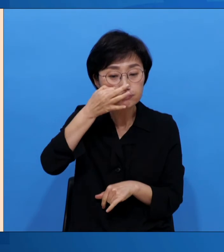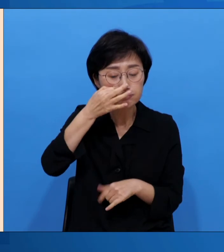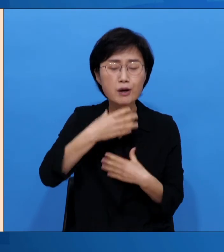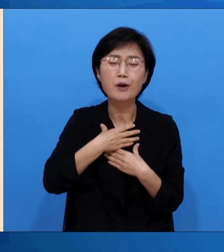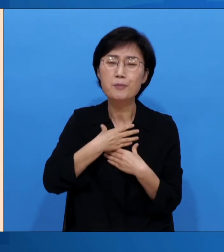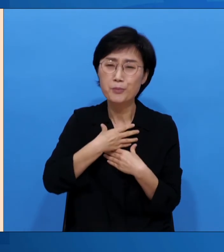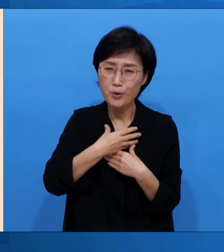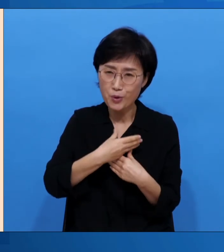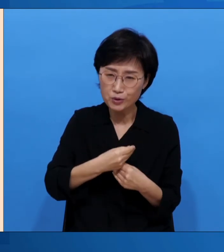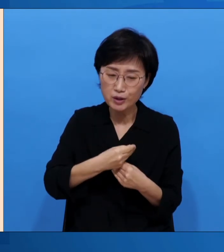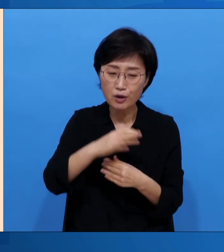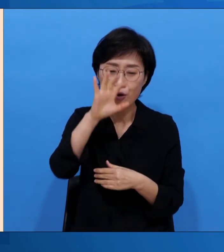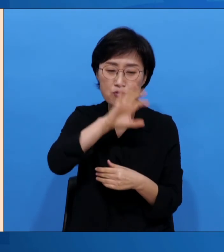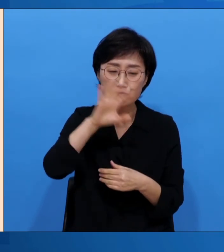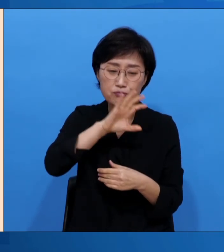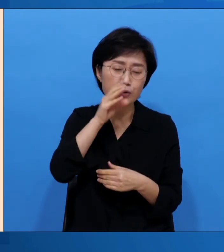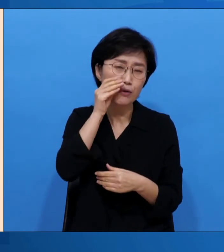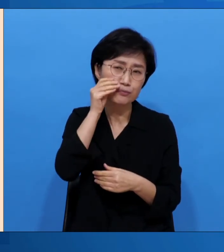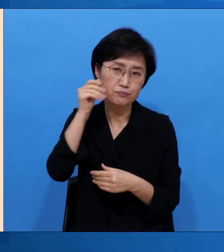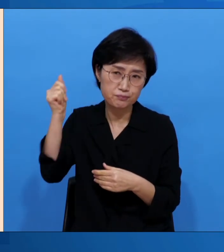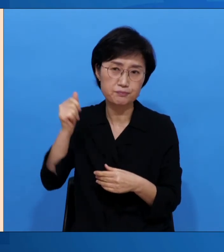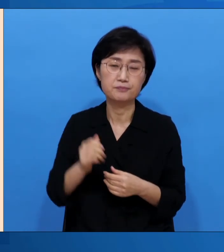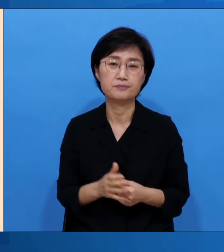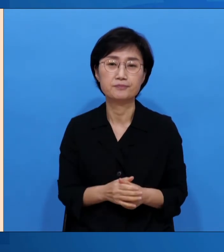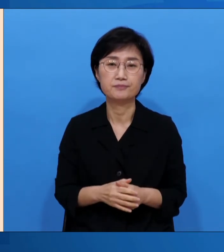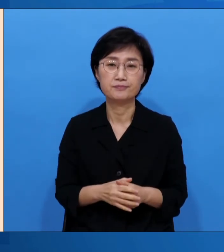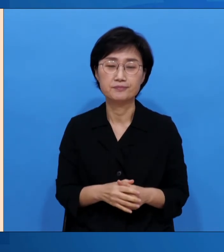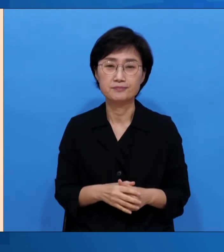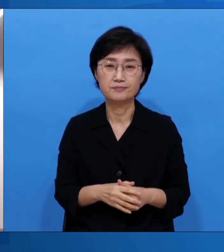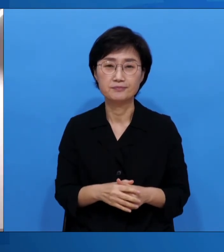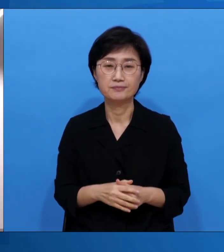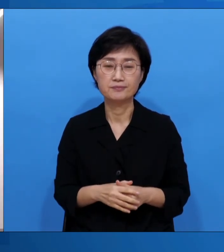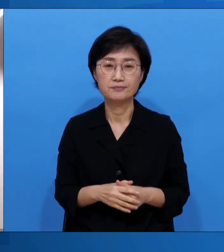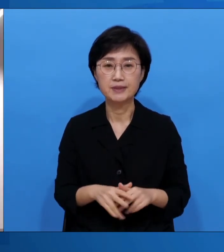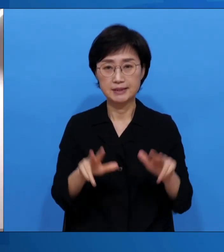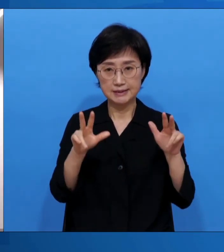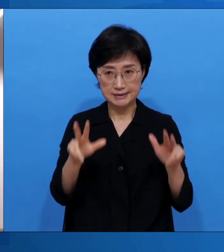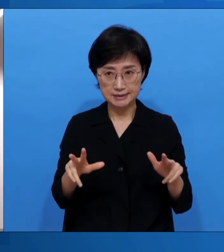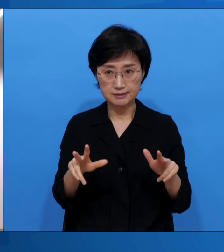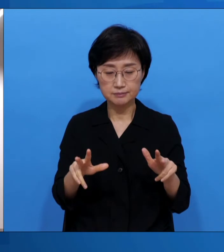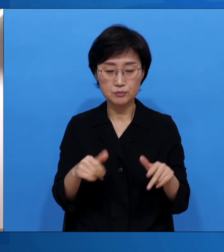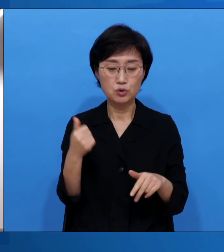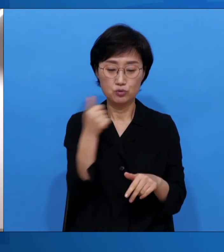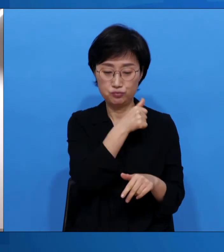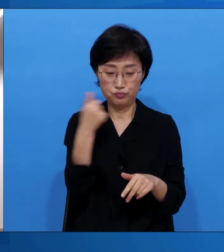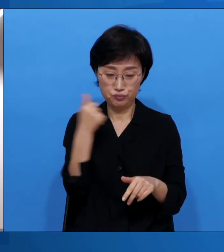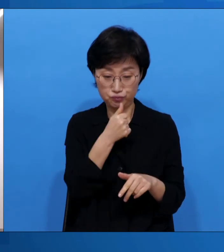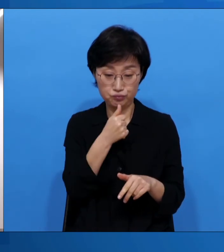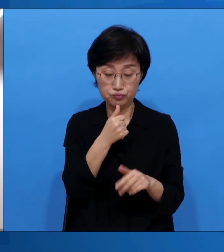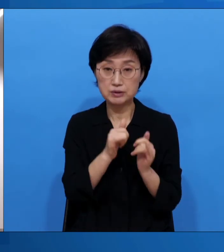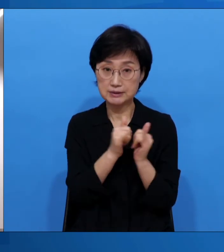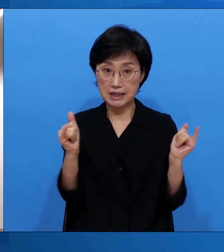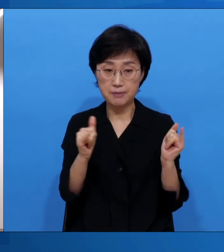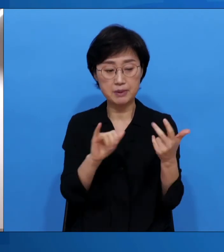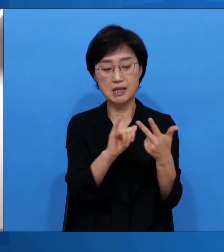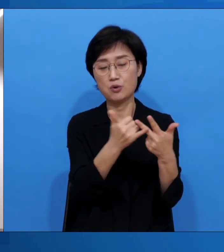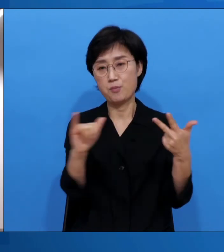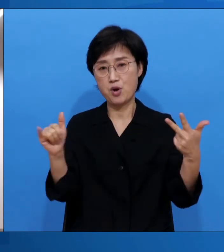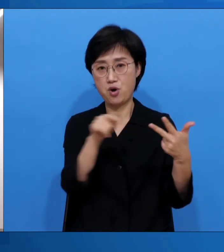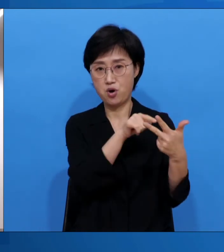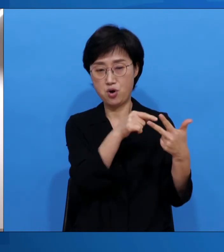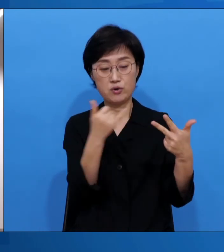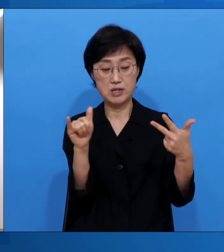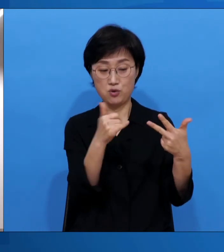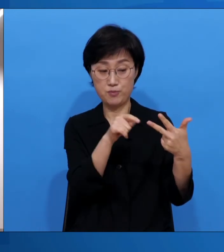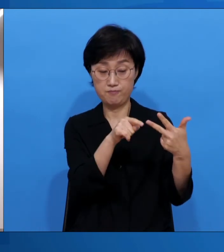수 있는 시스템이 구축됐습니다. 현재 7명의 전문 수어 통역 제자들이